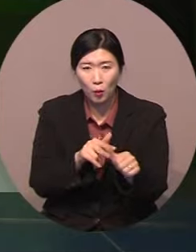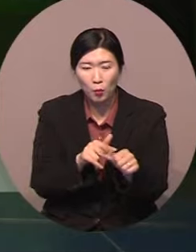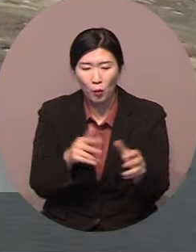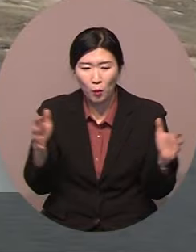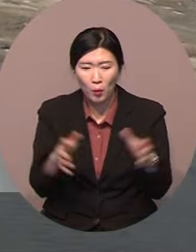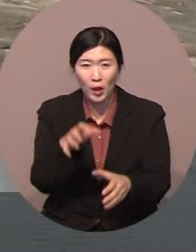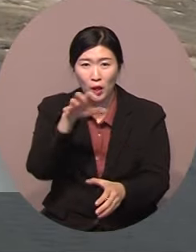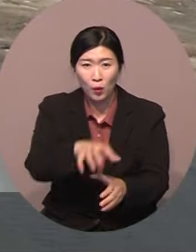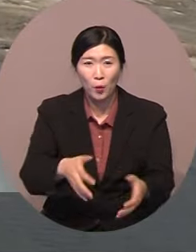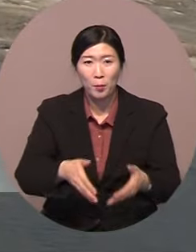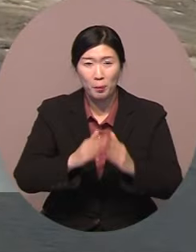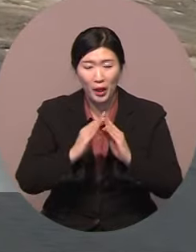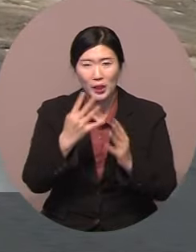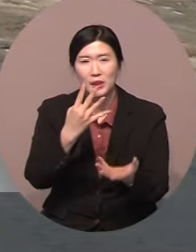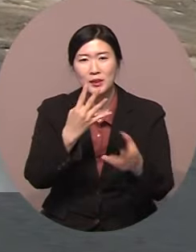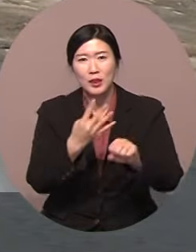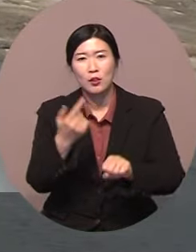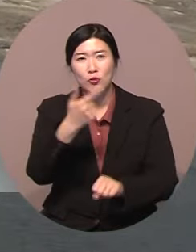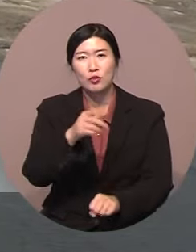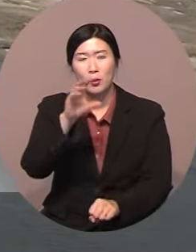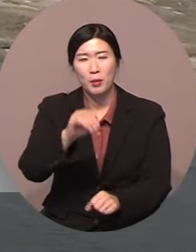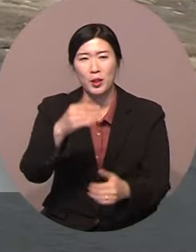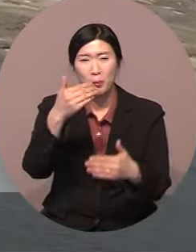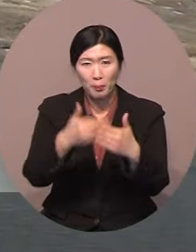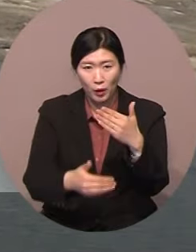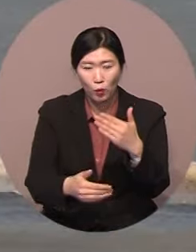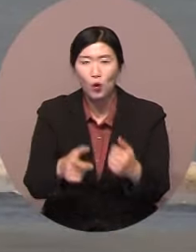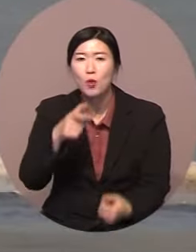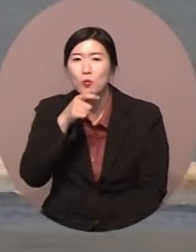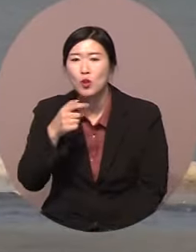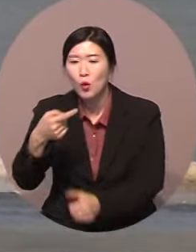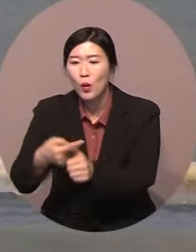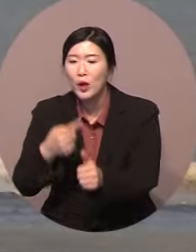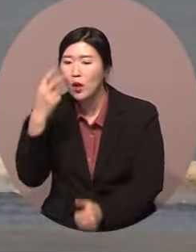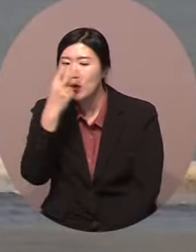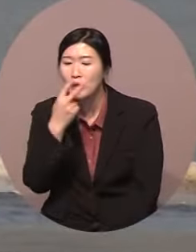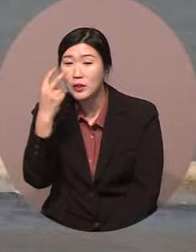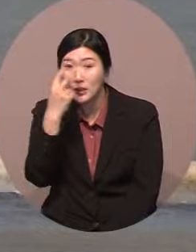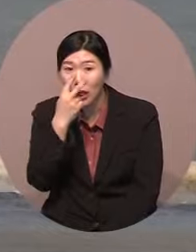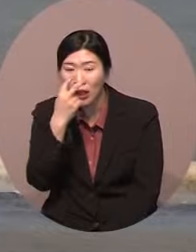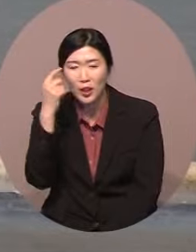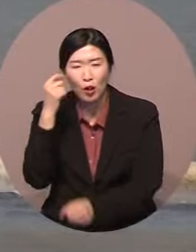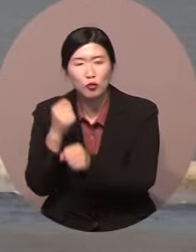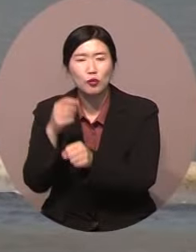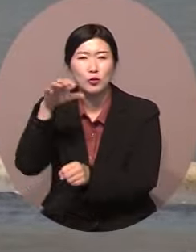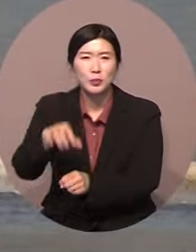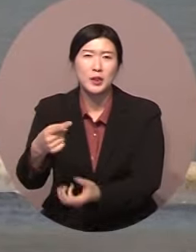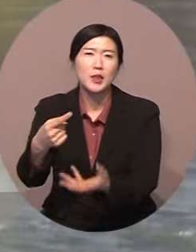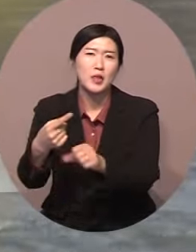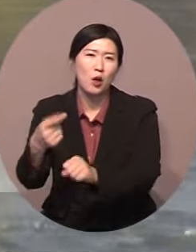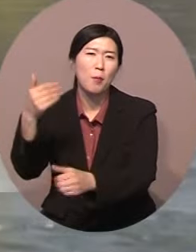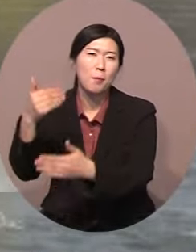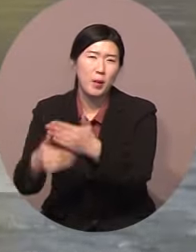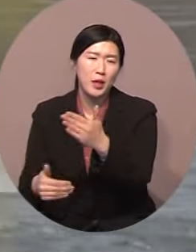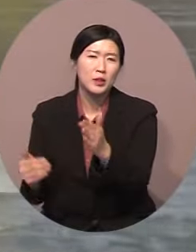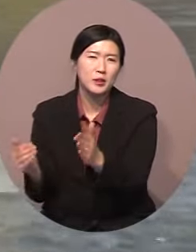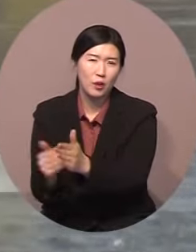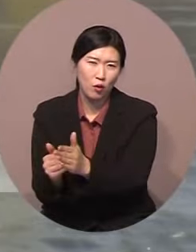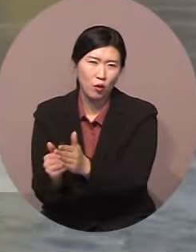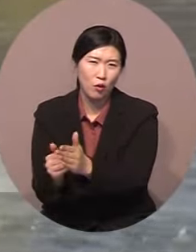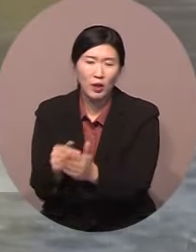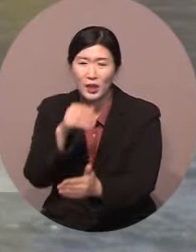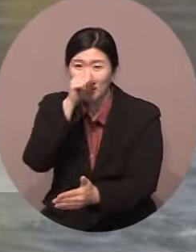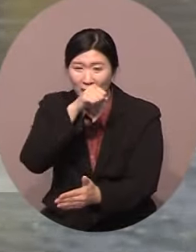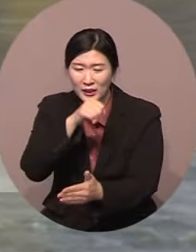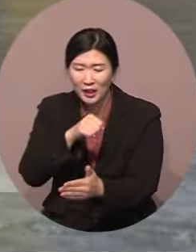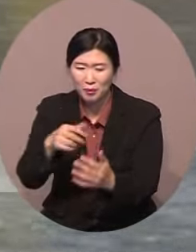플랫폼 구축 운영 4억 6천만 원, 물환경 모니터링 연구 용역비 1억 3천만 원 등은 예산을